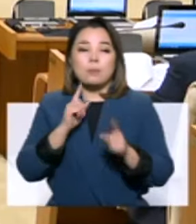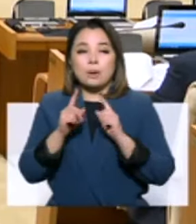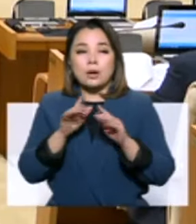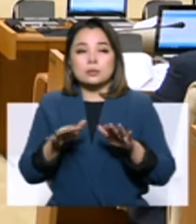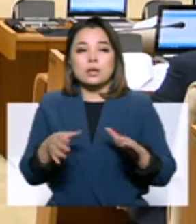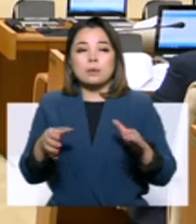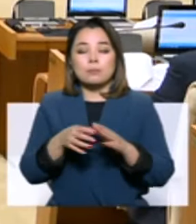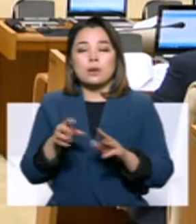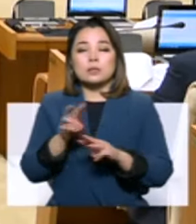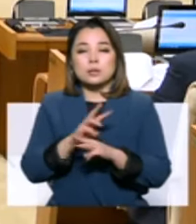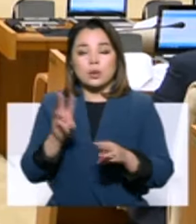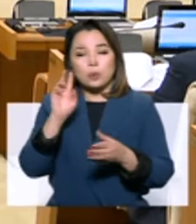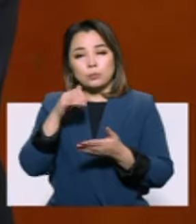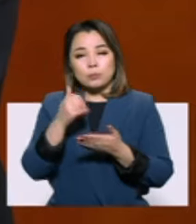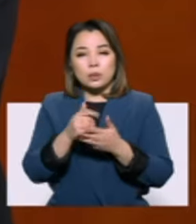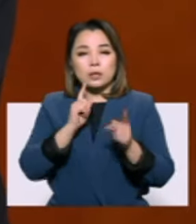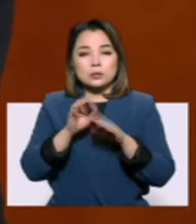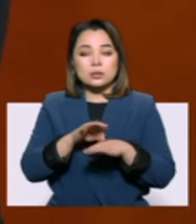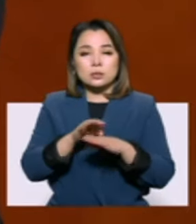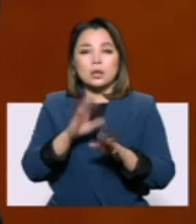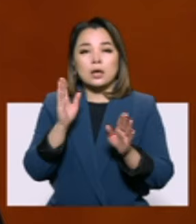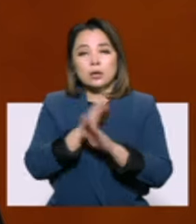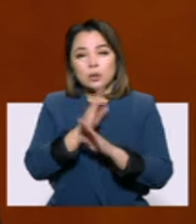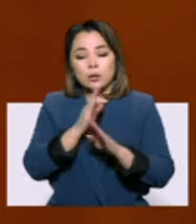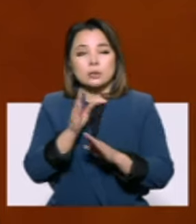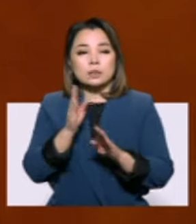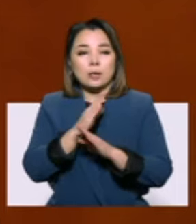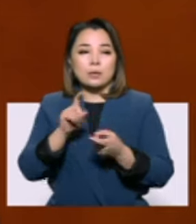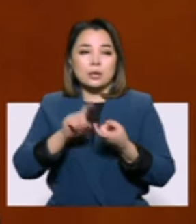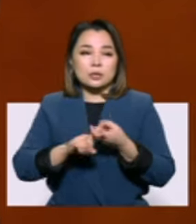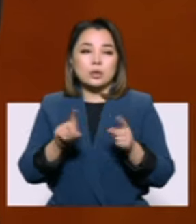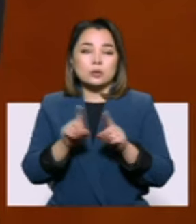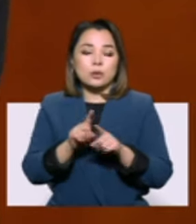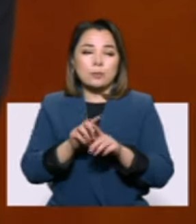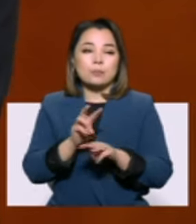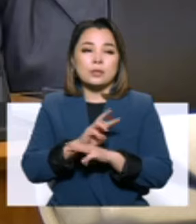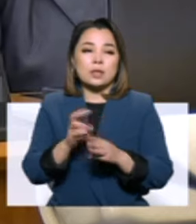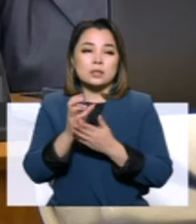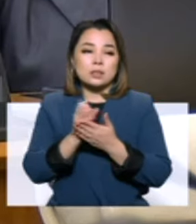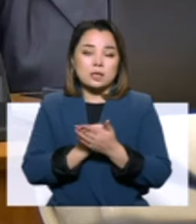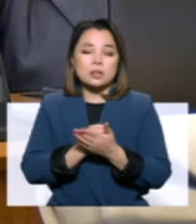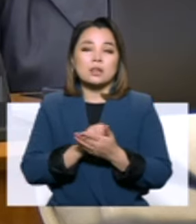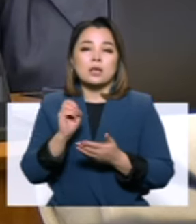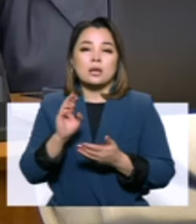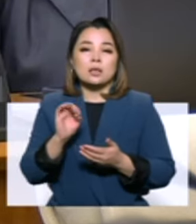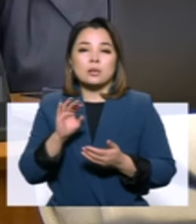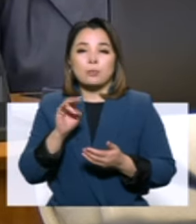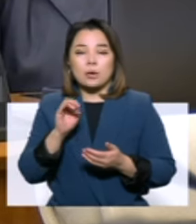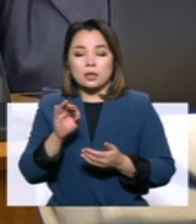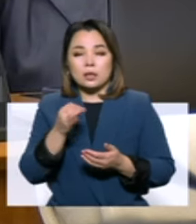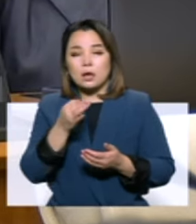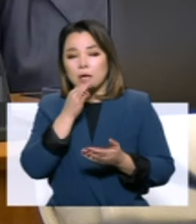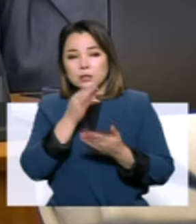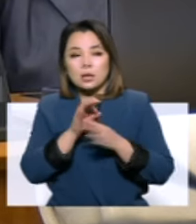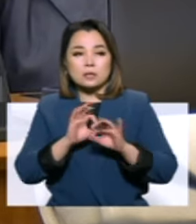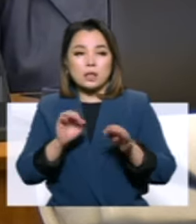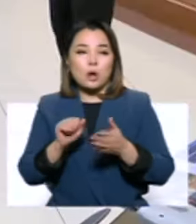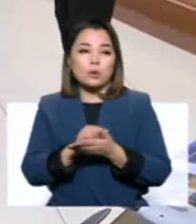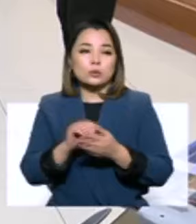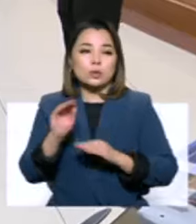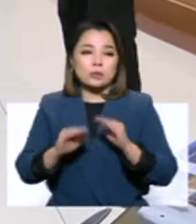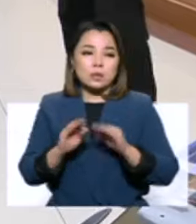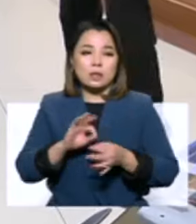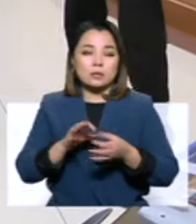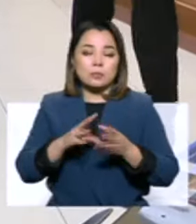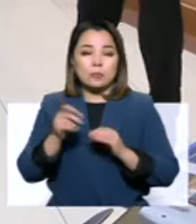Парламент мәжілісінде өткен үкімет сағатында экология және табиғи ресурстар министрі Ерлан Нысанбаев есеп берді. Сонда көрсетілген